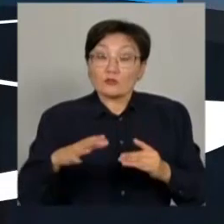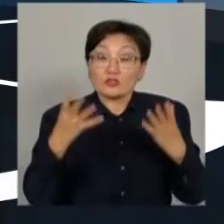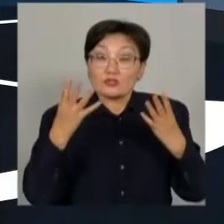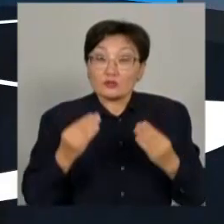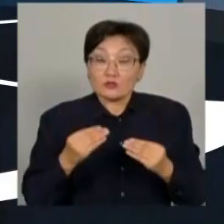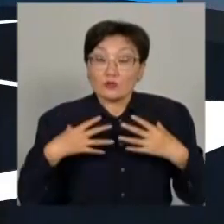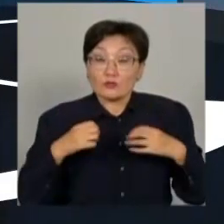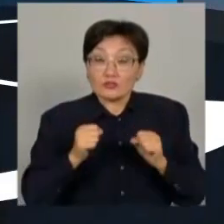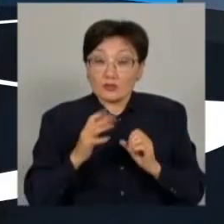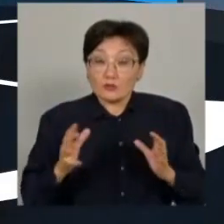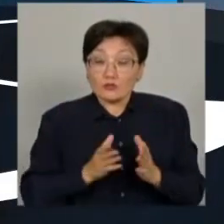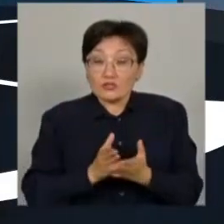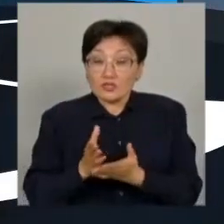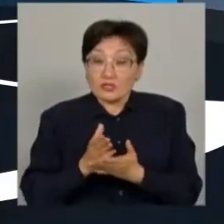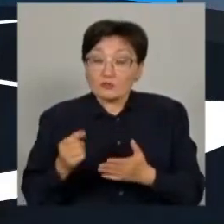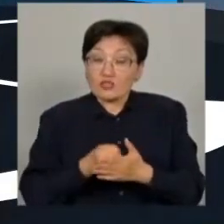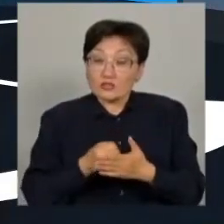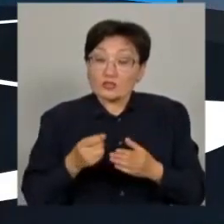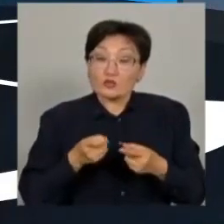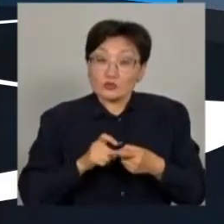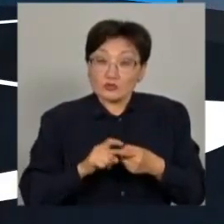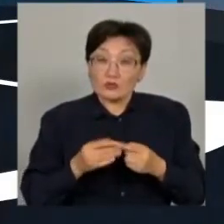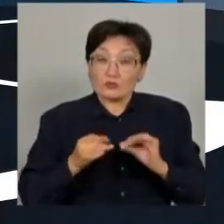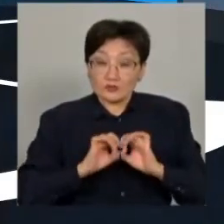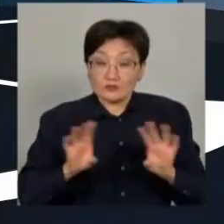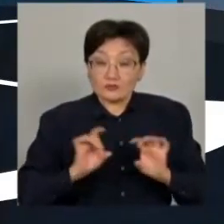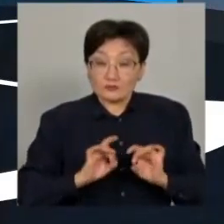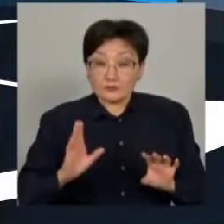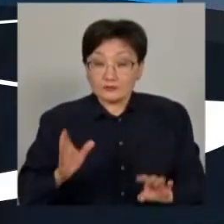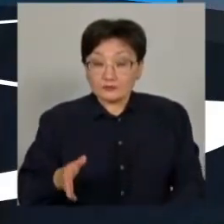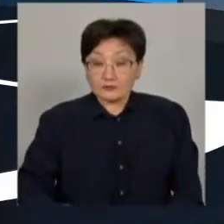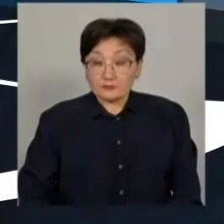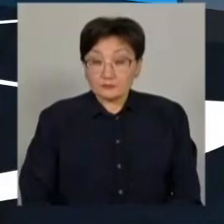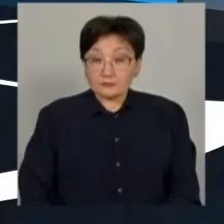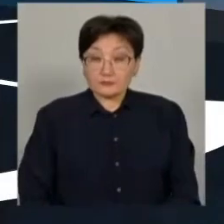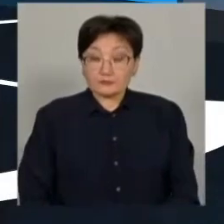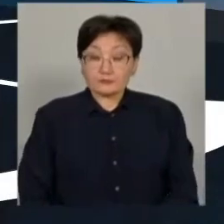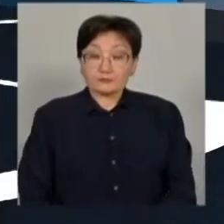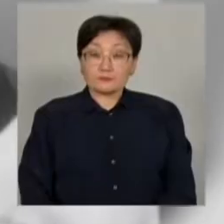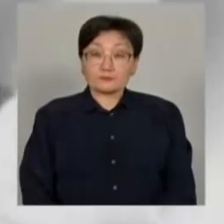қарсаңында денсаулық сақтау саласындағы жетістіктерімізді жансая Олжабек саралап көрді.